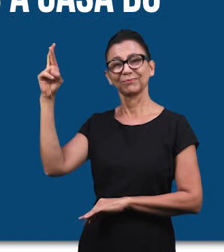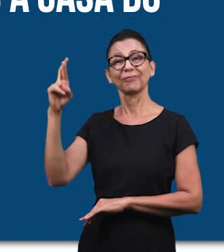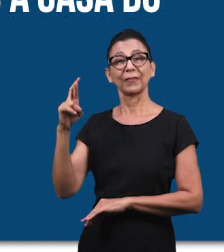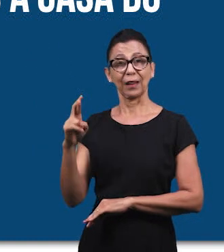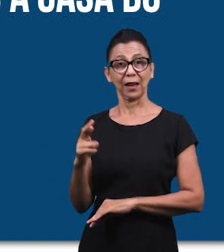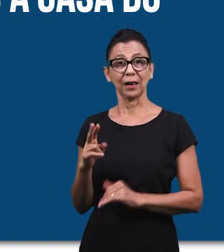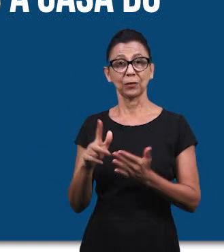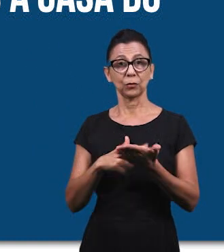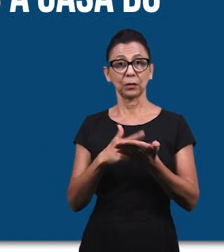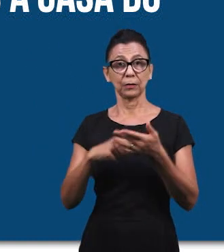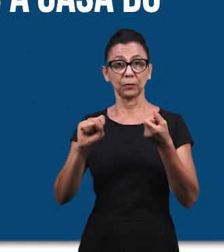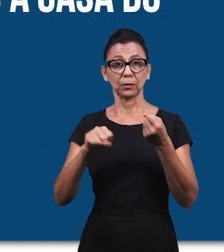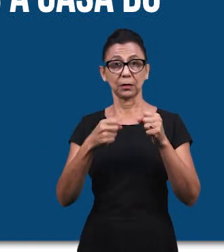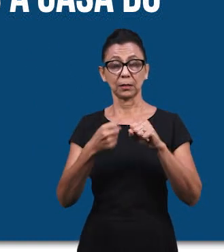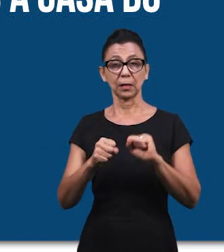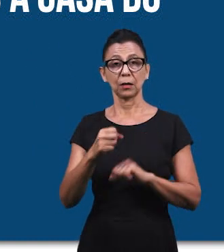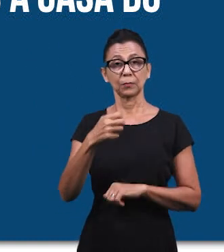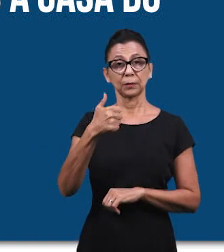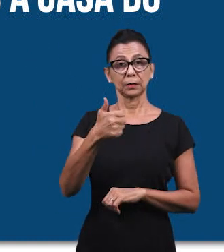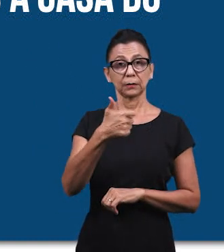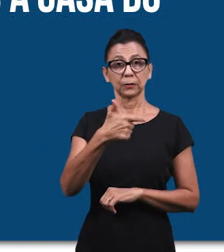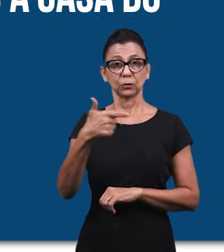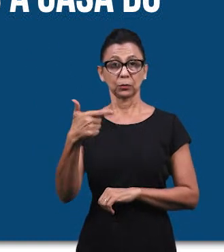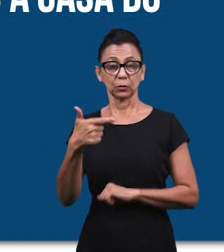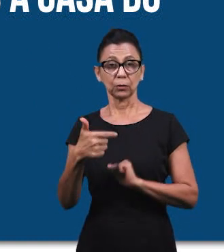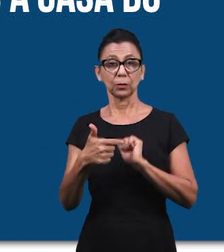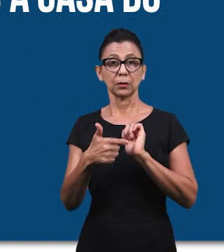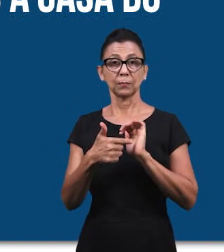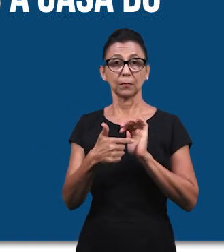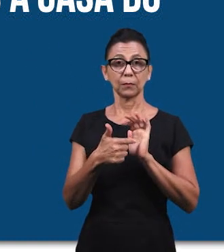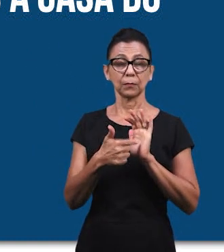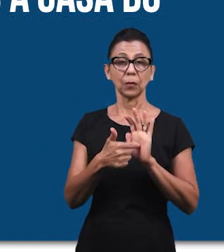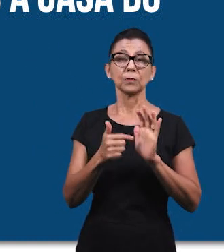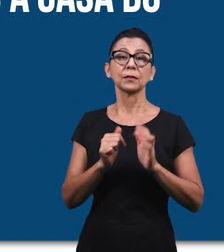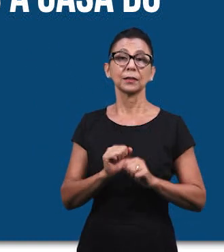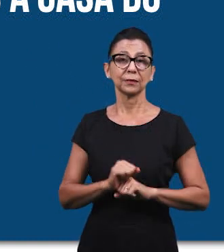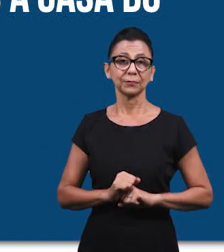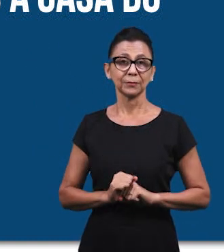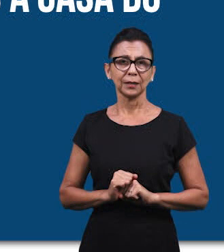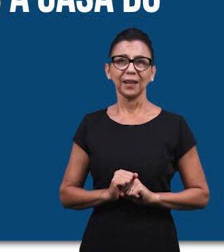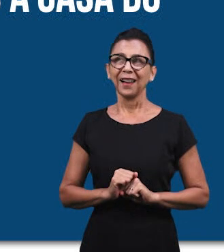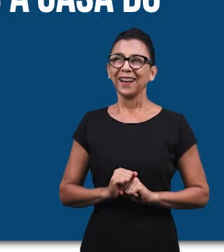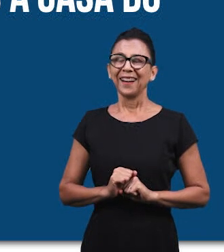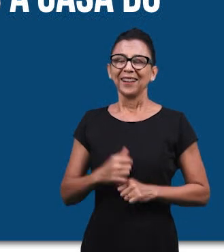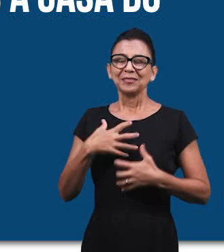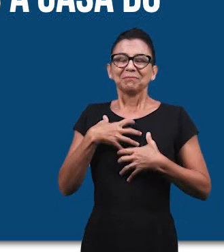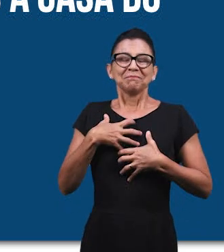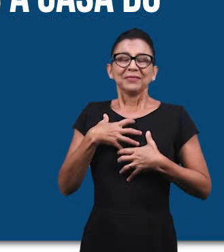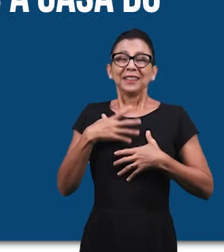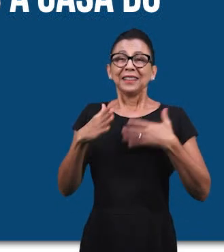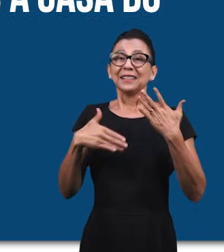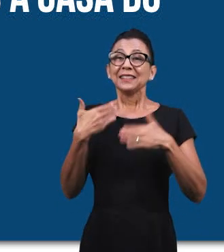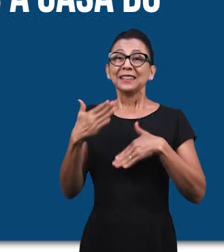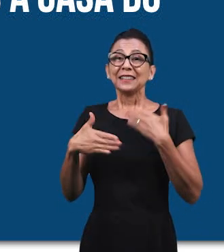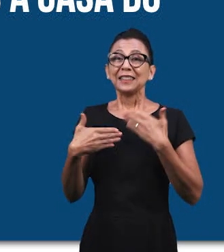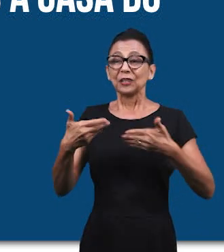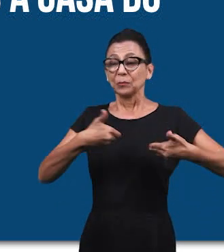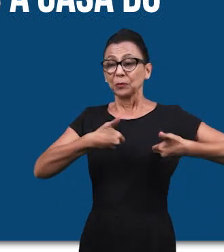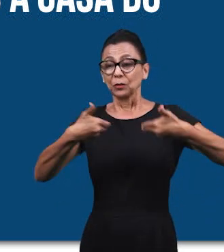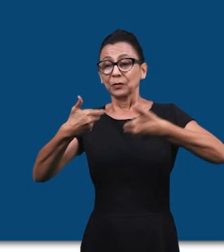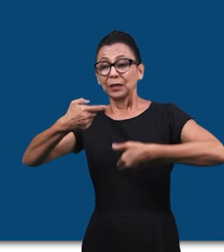радоваться в Господе. И псалмист сказал в 121 стихе: «Возрадовался я, когда мне